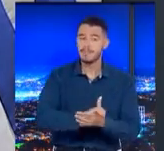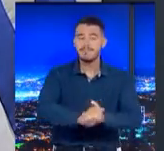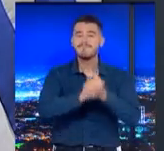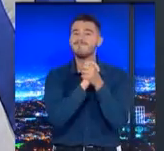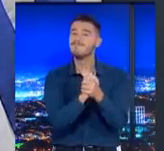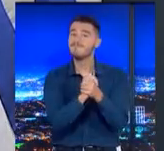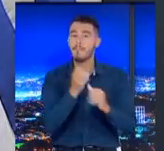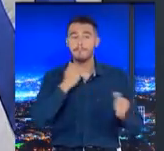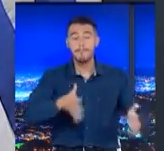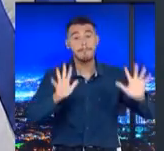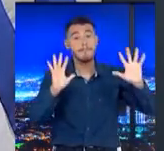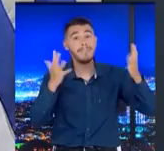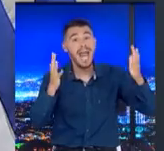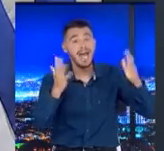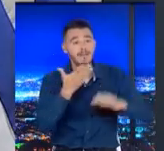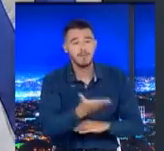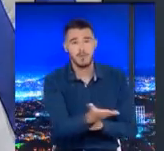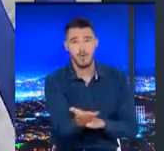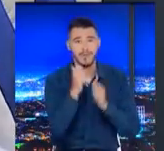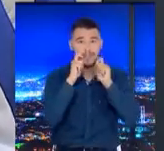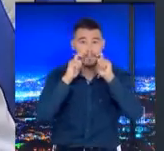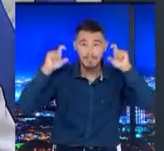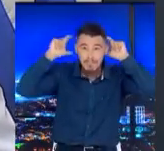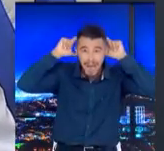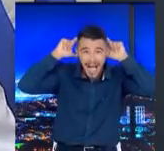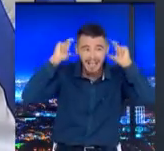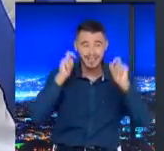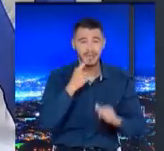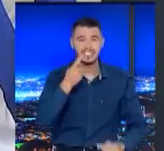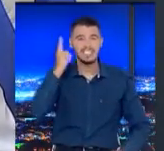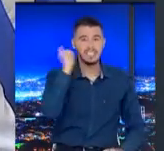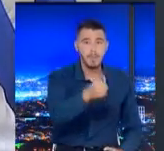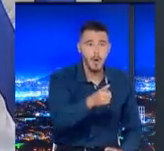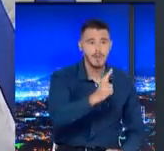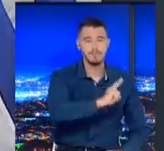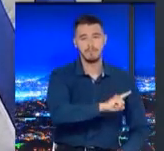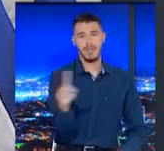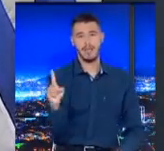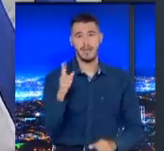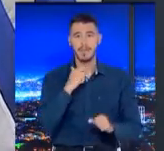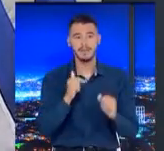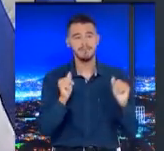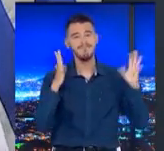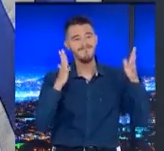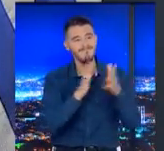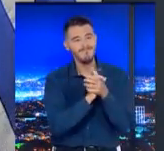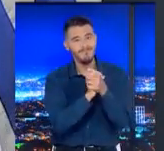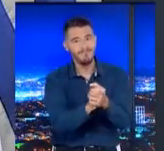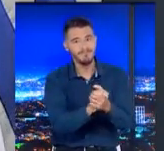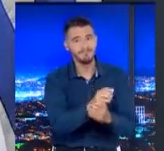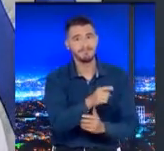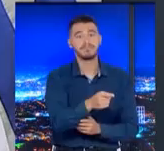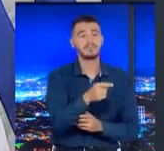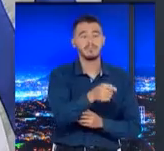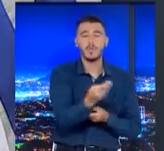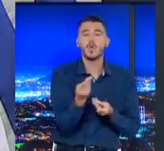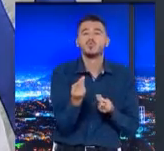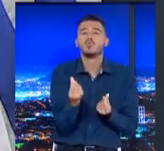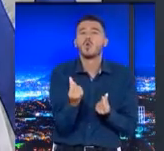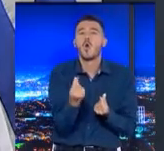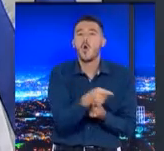χρησιμοποιούν τη μάσκα, αντί για την τιμωρία ή την απουσία, αν δεν τη χρησιμοποιούν. Είναι μια άλλη αντίληψη, την οποία καλλιεργεί κανείς